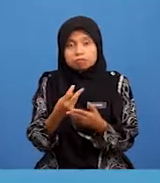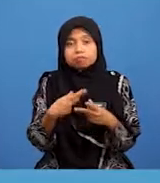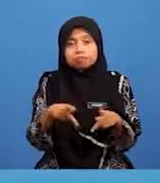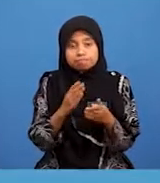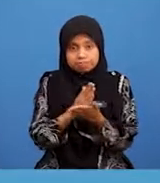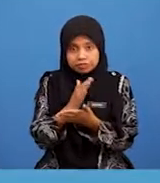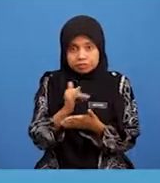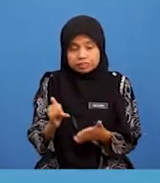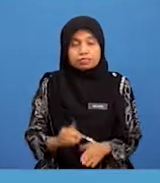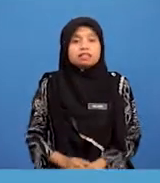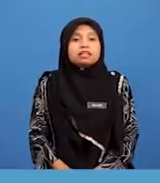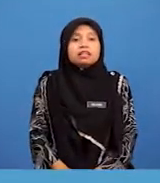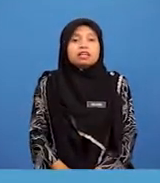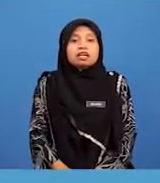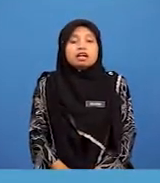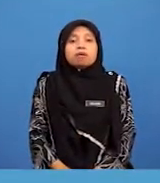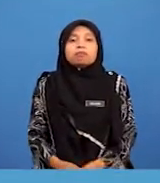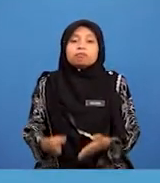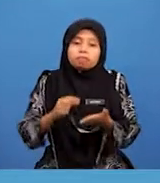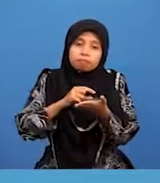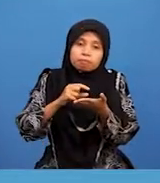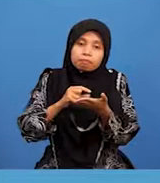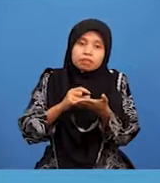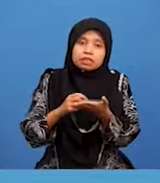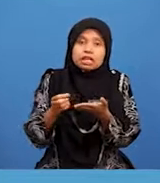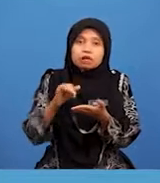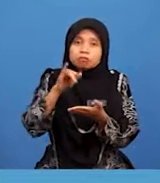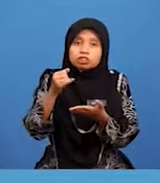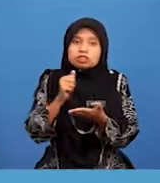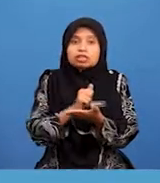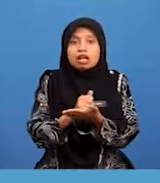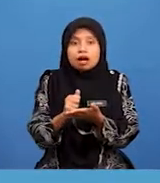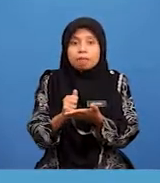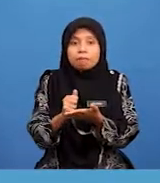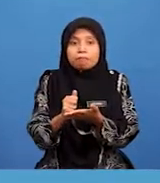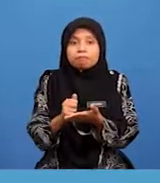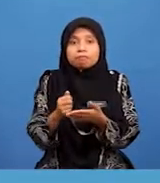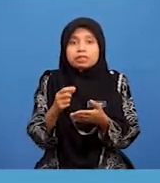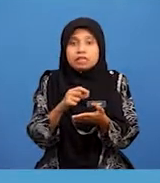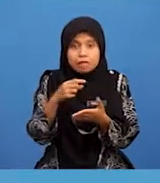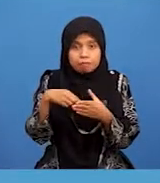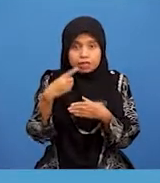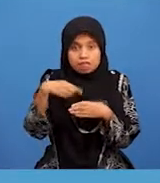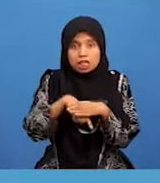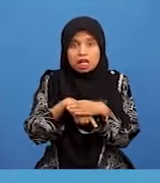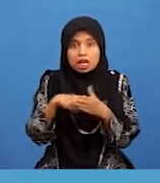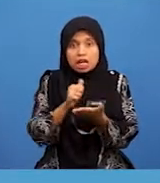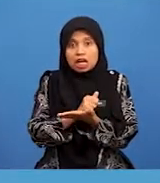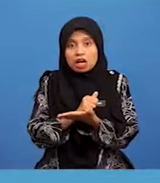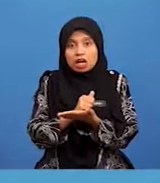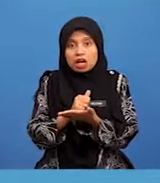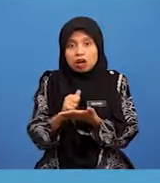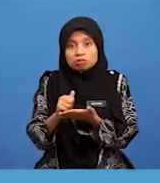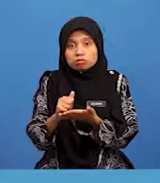dikreditkan. Catatan perekodan di dalam jurnal am adalah debit akaun belum bayar, kredit